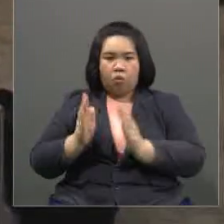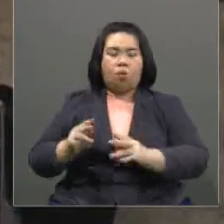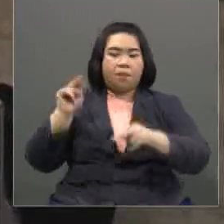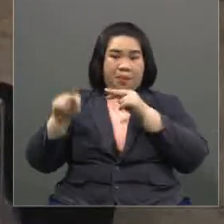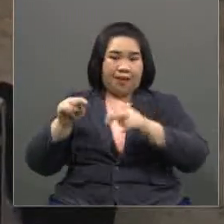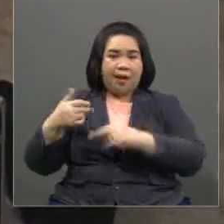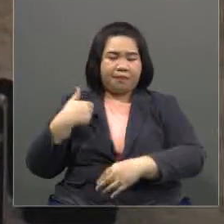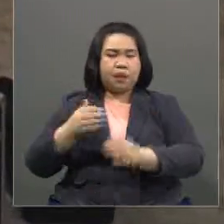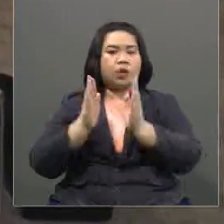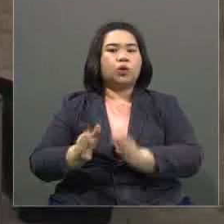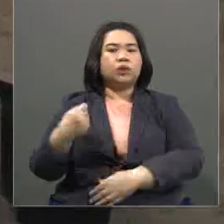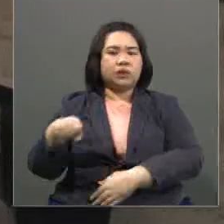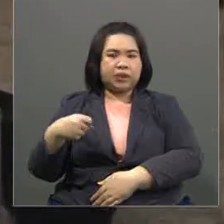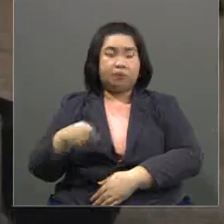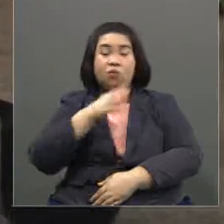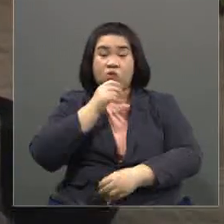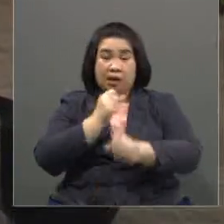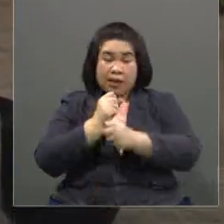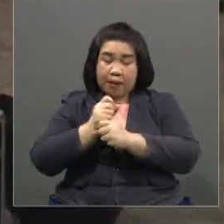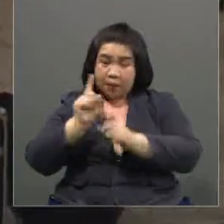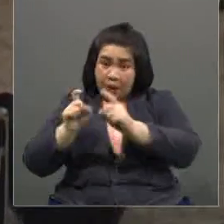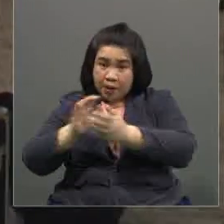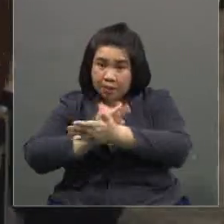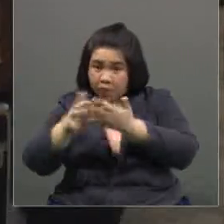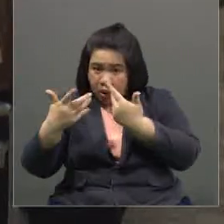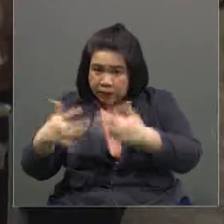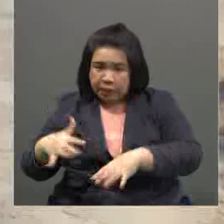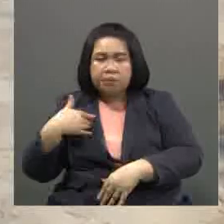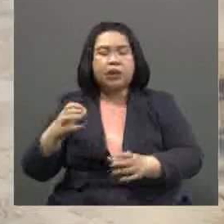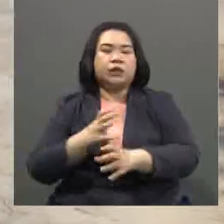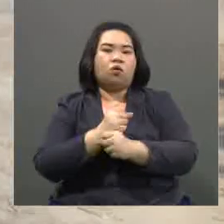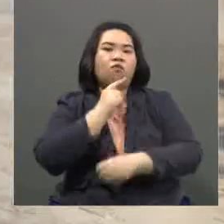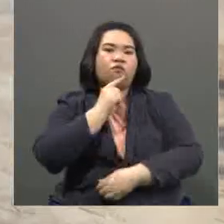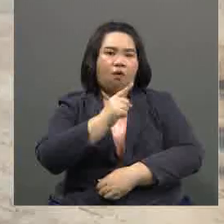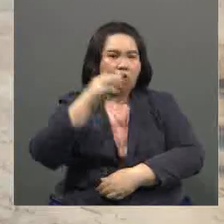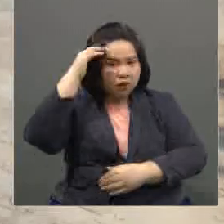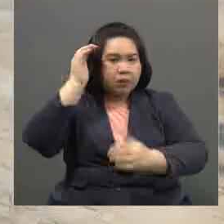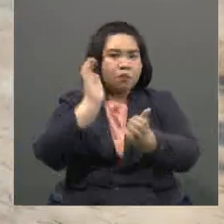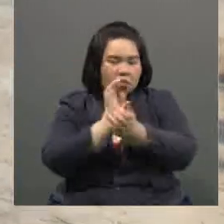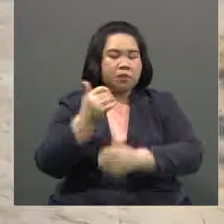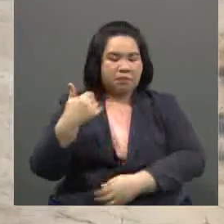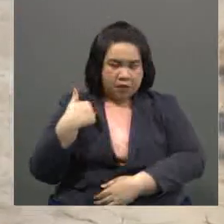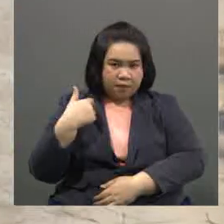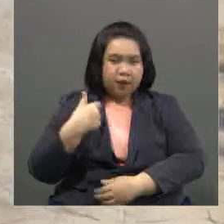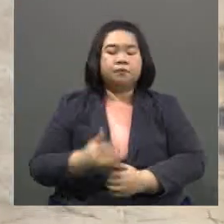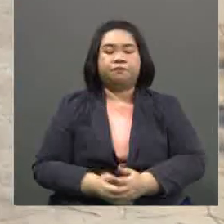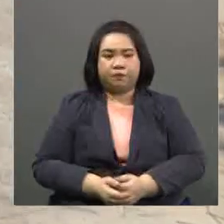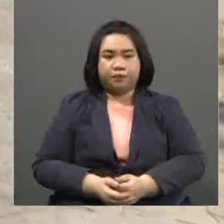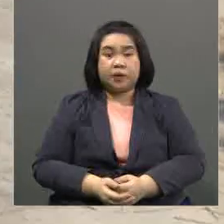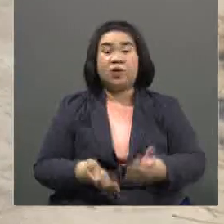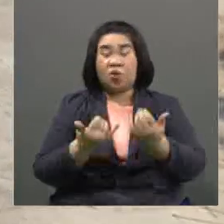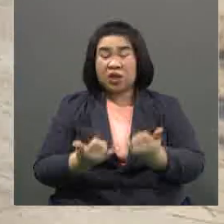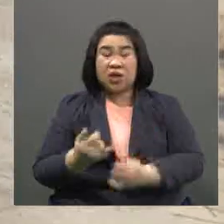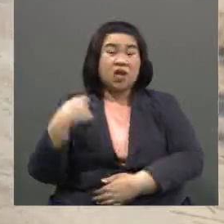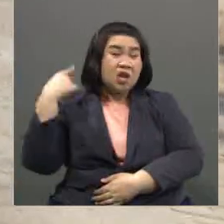เพิ่มเติมอีกประมาณ 10ปากก็จะเร่งให้เสร็จเพื่อที่จะสรุปสำนวนคดีส่งฟ้องดำเนินคดีกับผู้ต้องหาทางนี้ค่ะเด็กแล้วก็ผู้